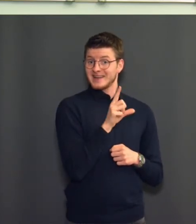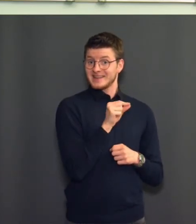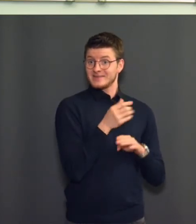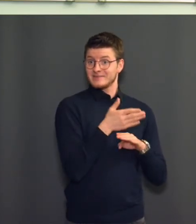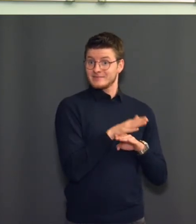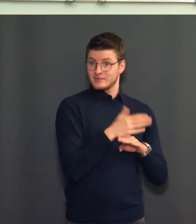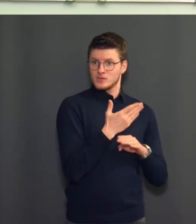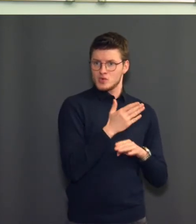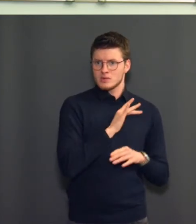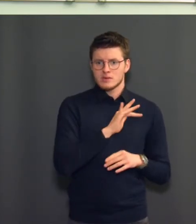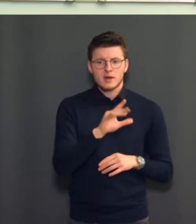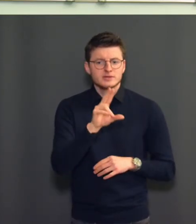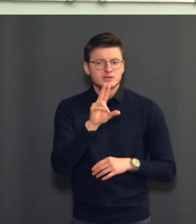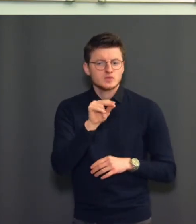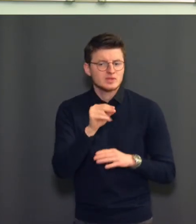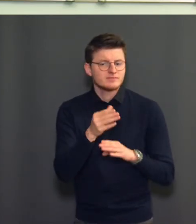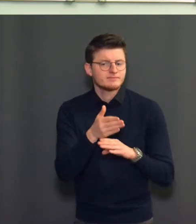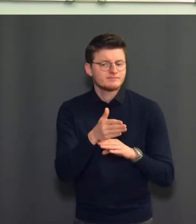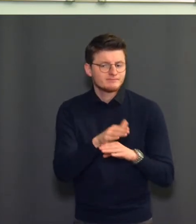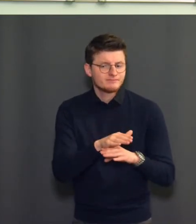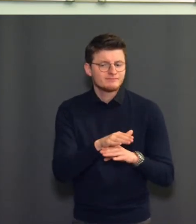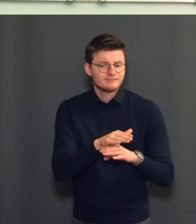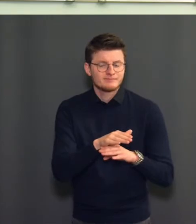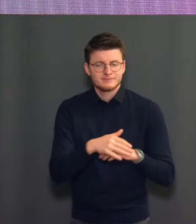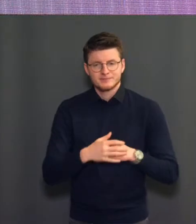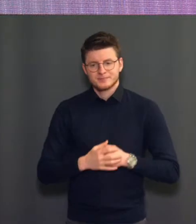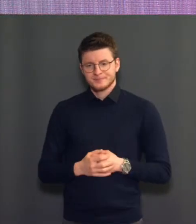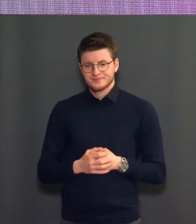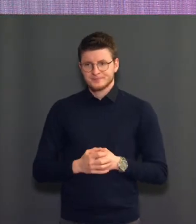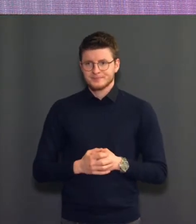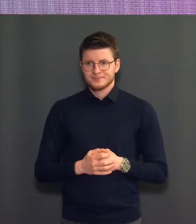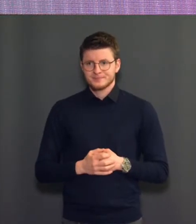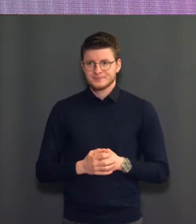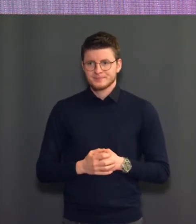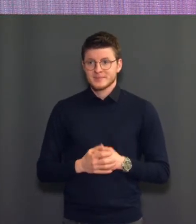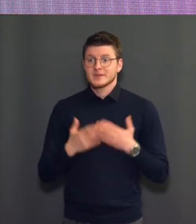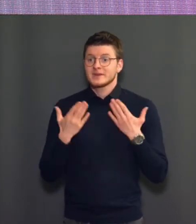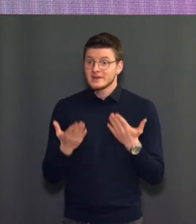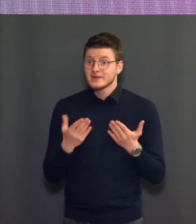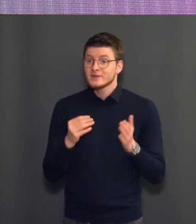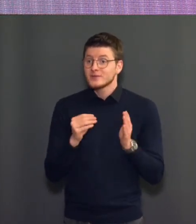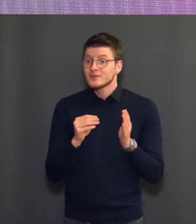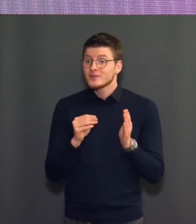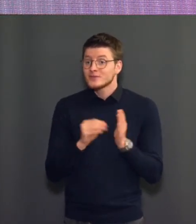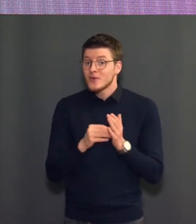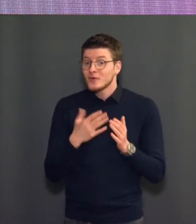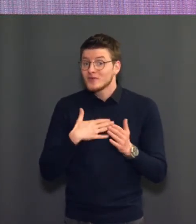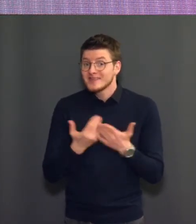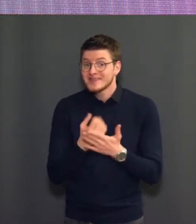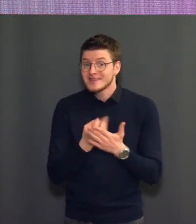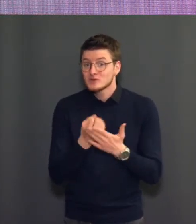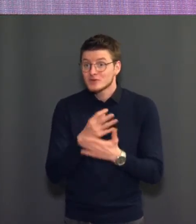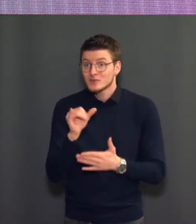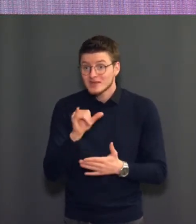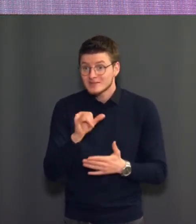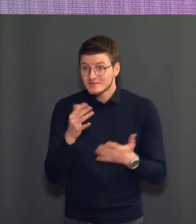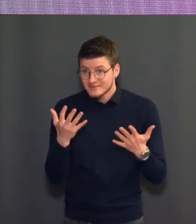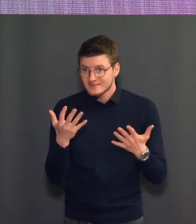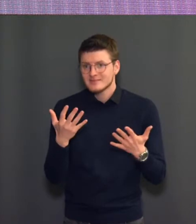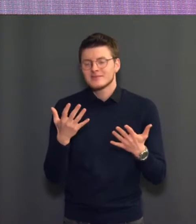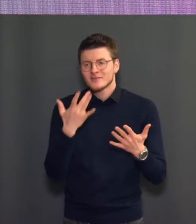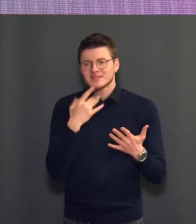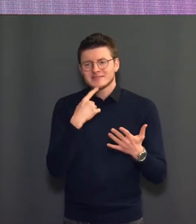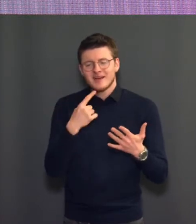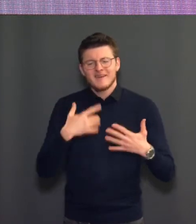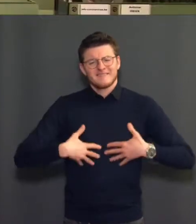En met dit betere nieuws zou ik willen afsluiten en u alvast een fijn weekend willen toewensen. Dank u voor uw aandacht.